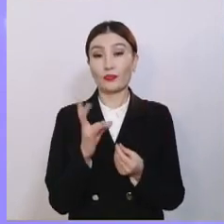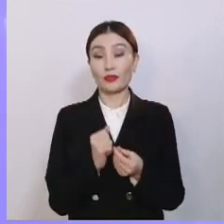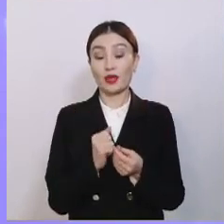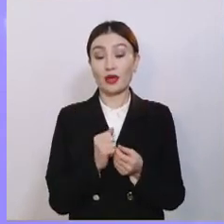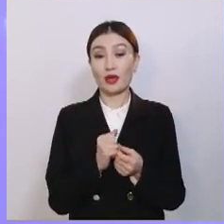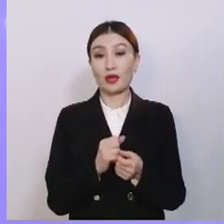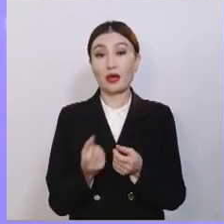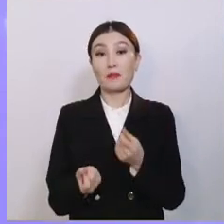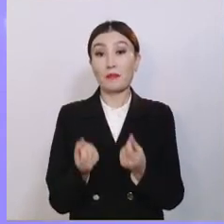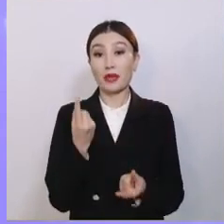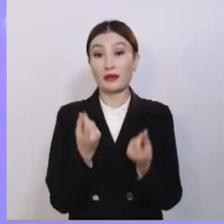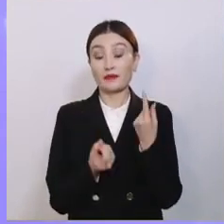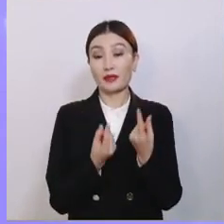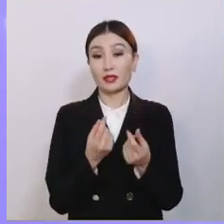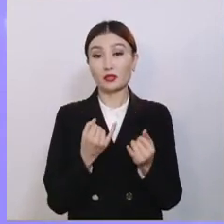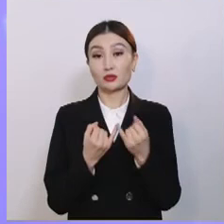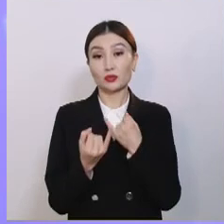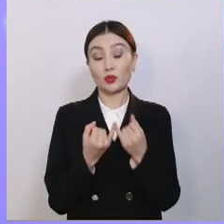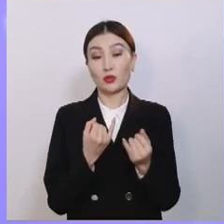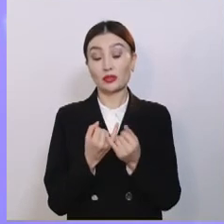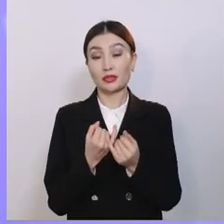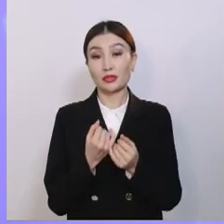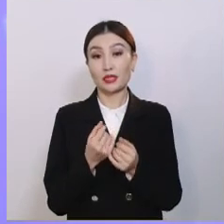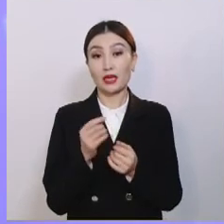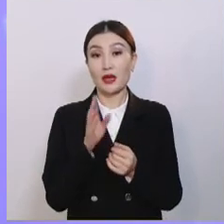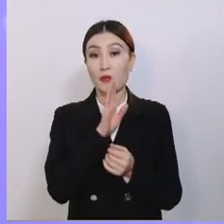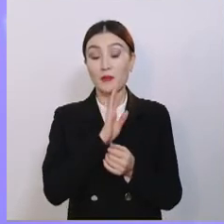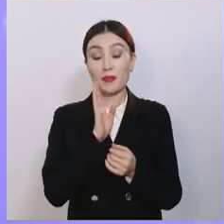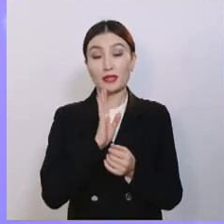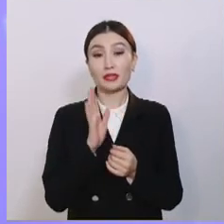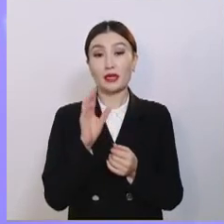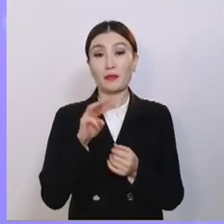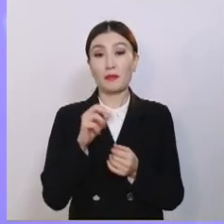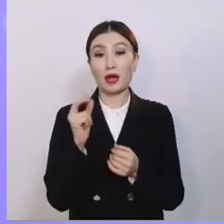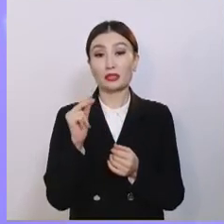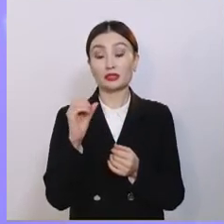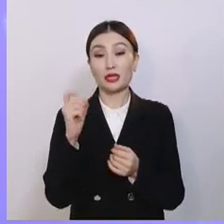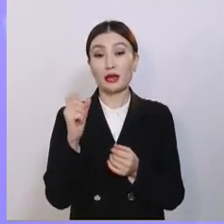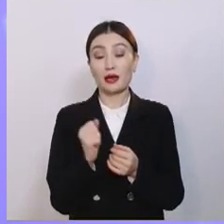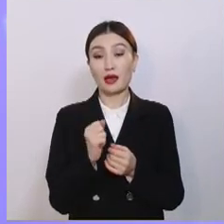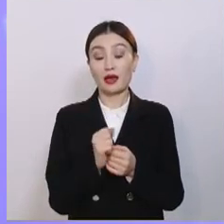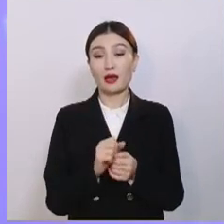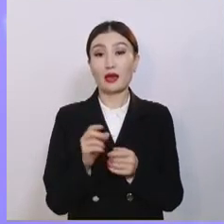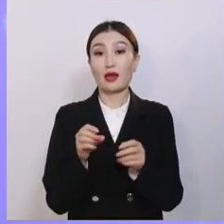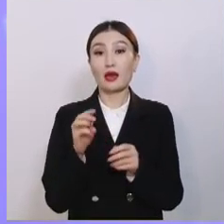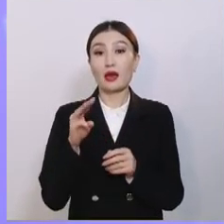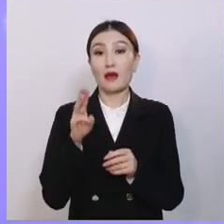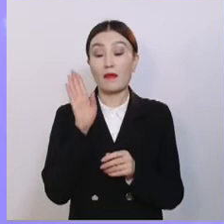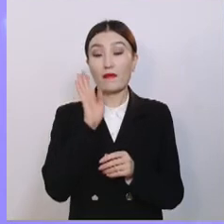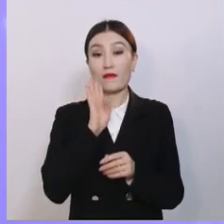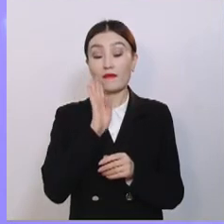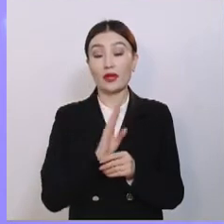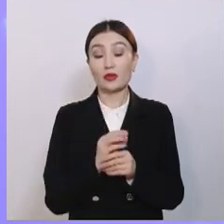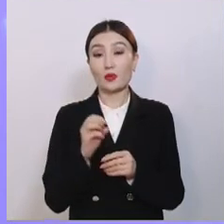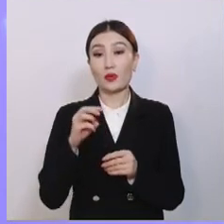проталинке появились желтые головки мать и мачехи. Умылись талой водой